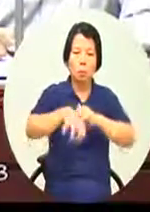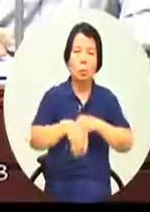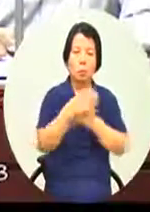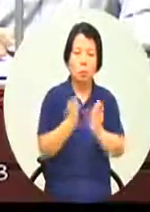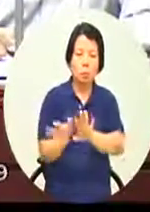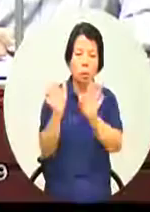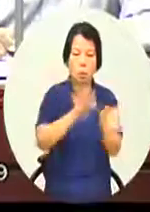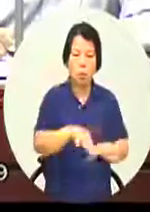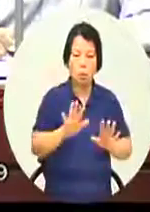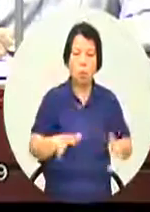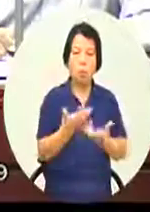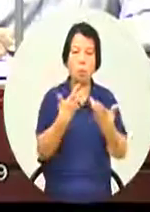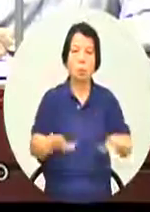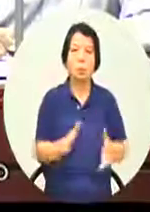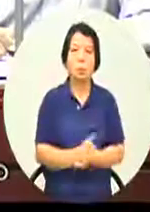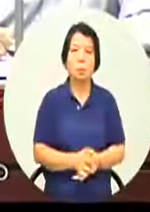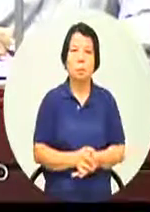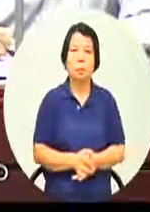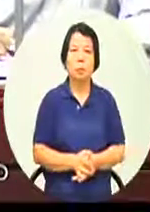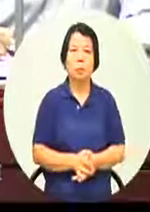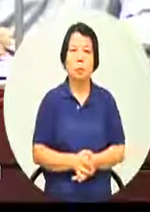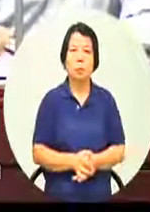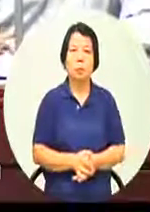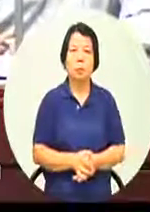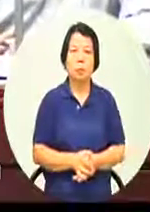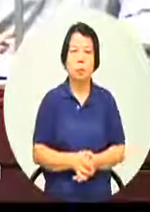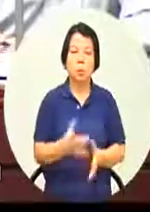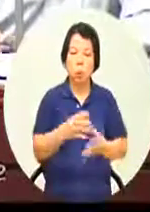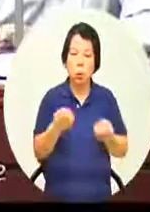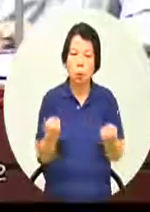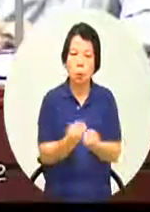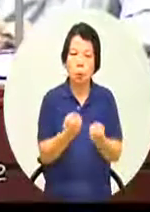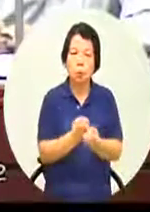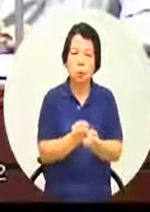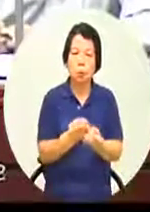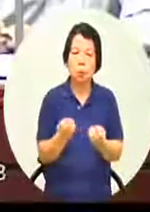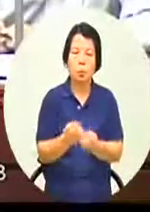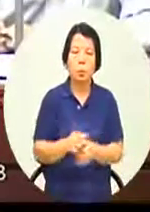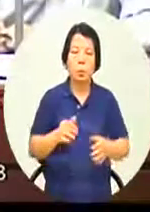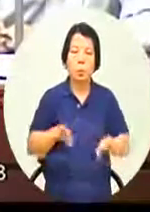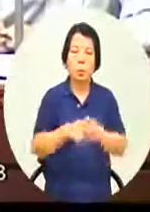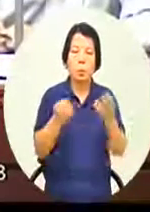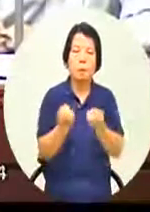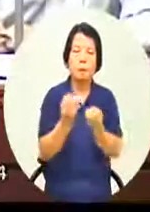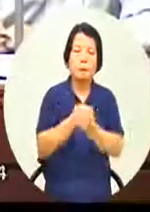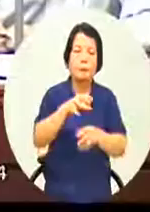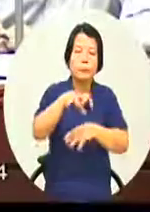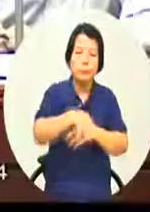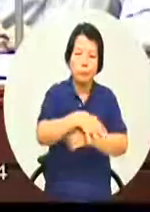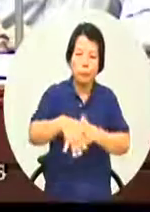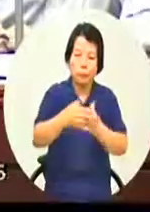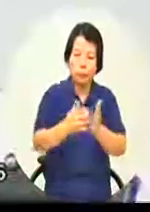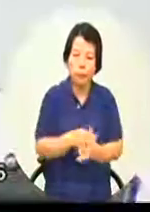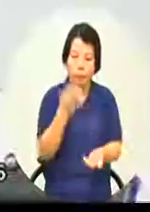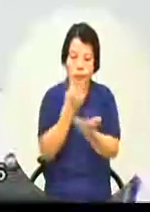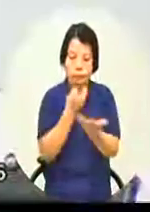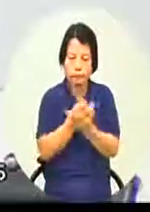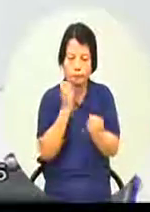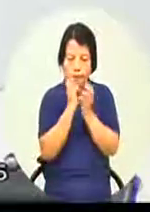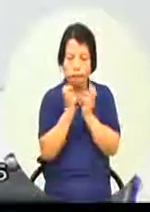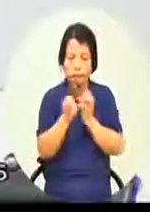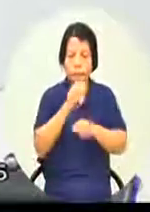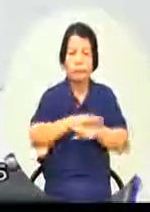多的，那我们都有在这一方面跟开发单位或者是提出这个移交单位做一些比较严谨的管控。 好，局长，谢谢